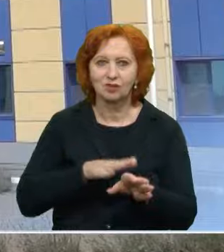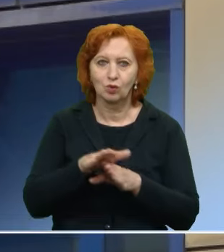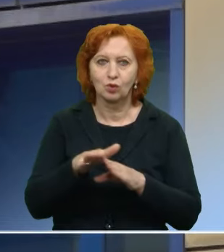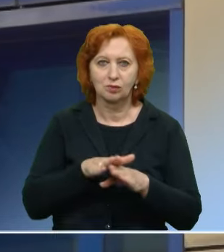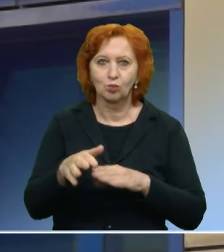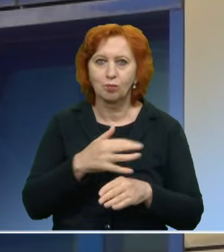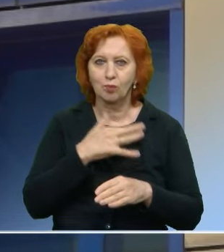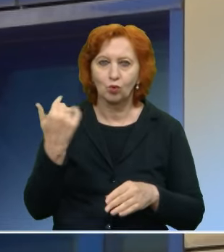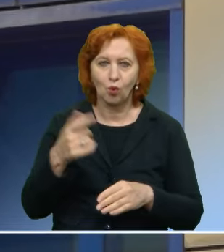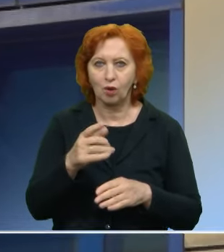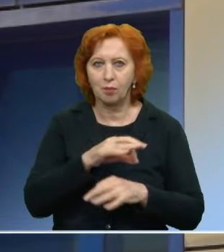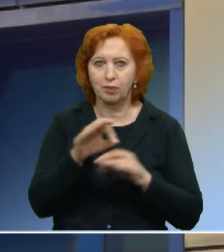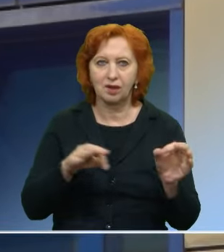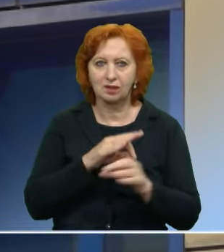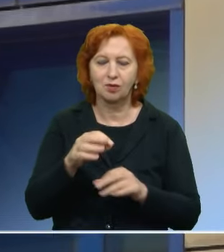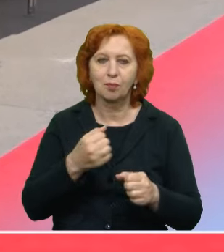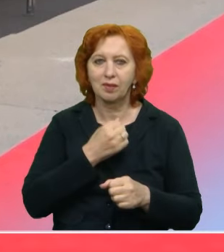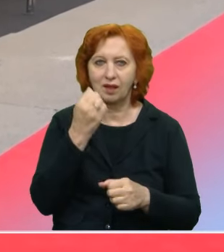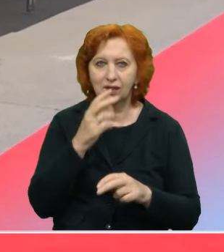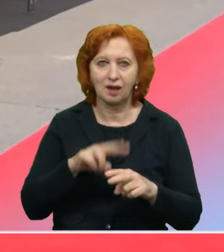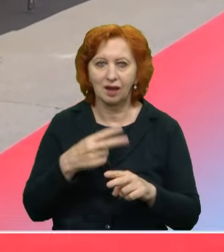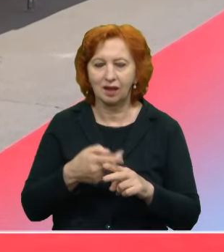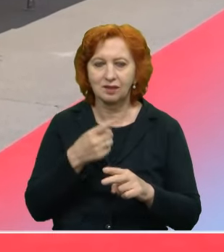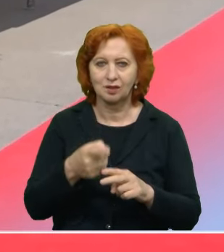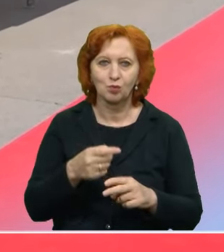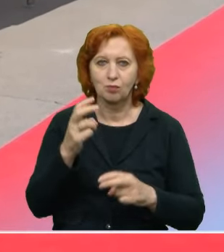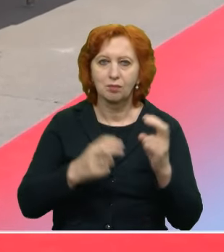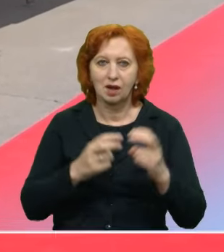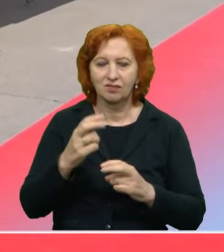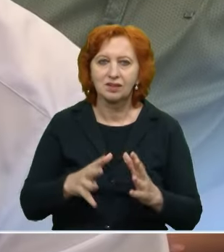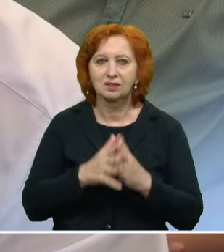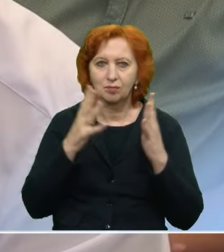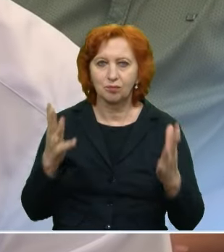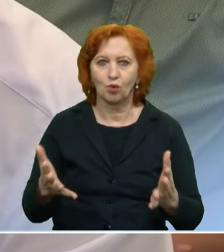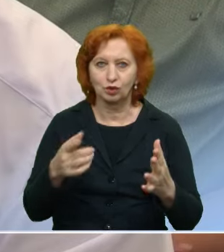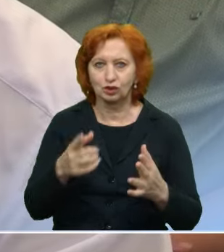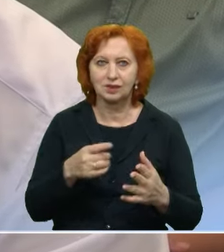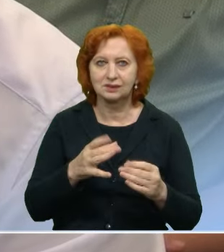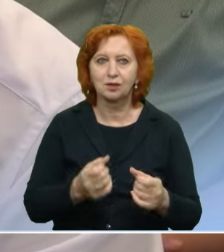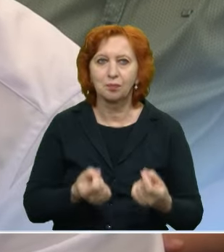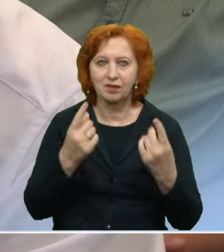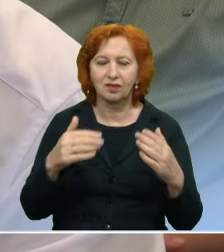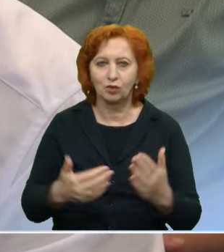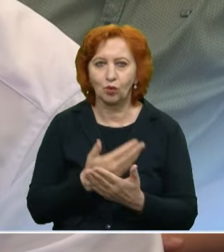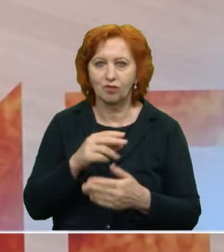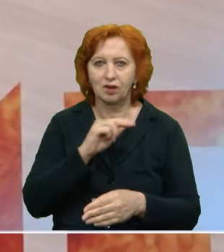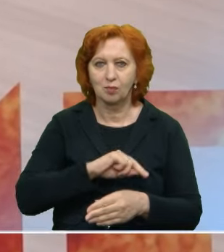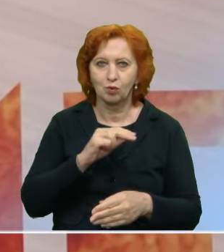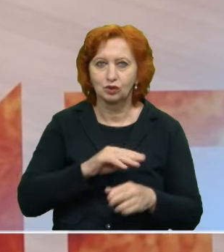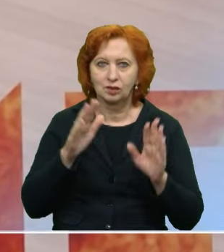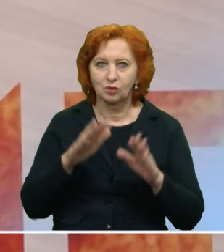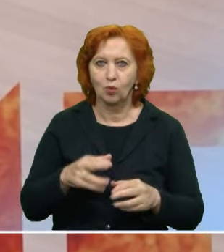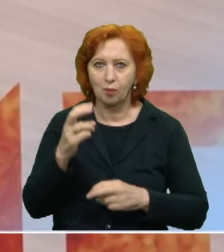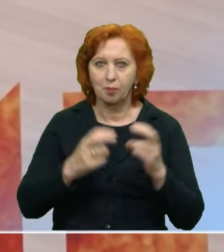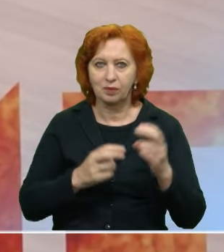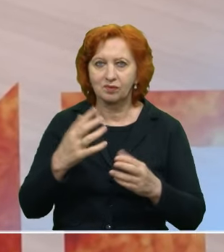один инвестиционный проект. Благодаря этому увеличится производственная мощность предприятия и появятся новые рабочие места.